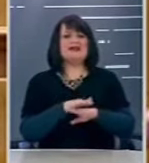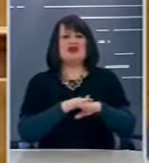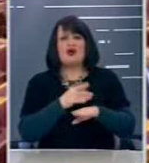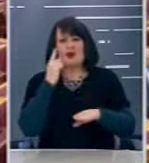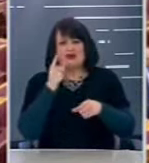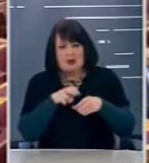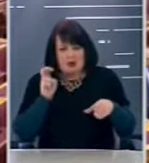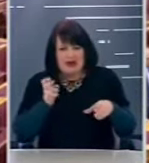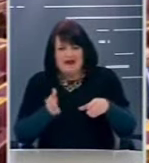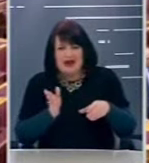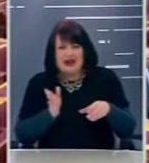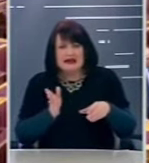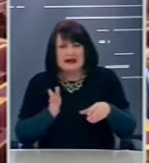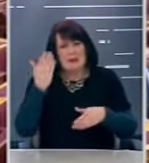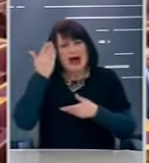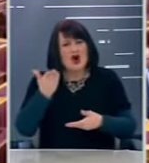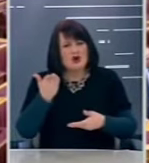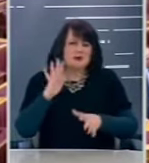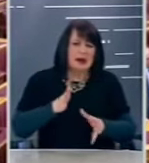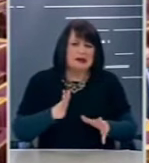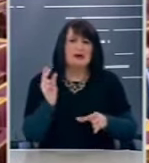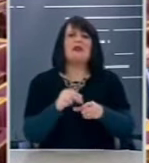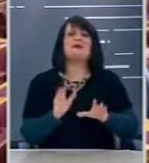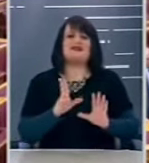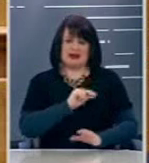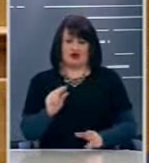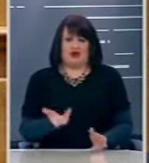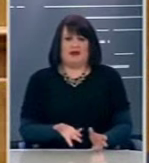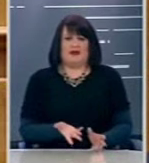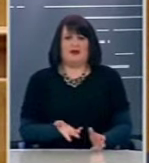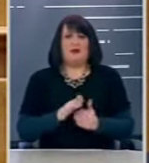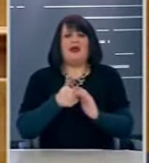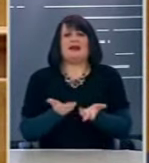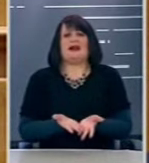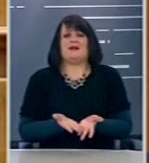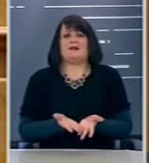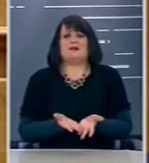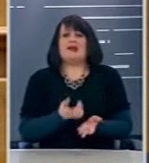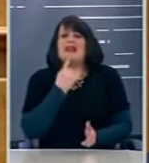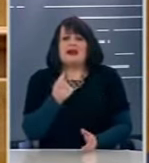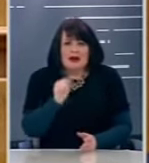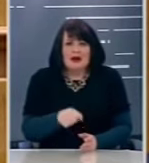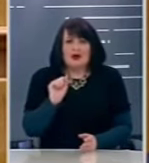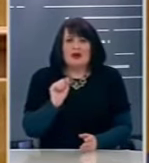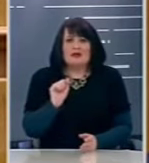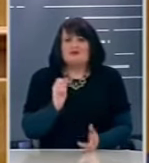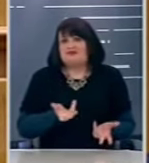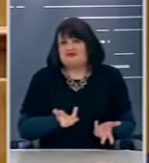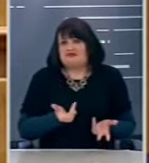νομίζω παρών. Το ίδιο είναι ουσιαστικά. Δεν πήρε θέση.